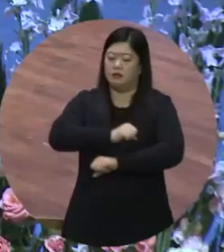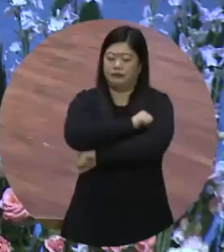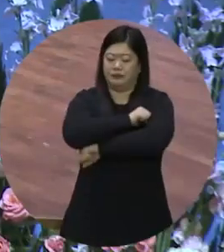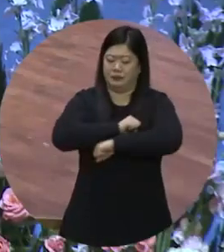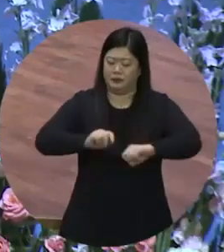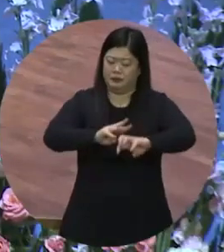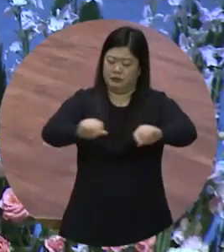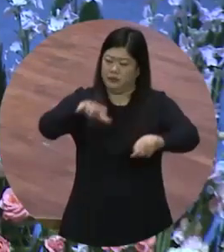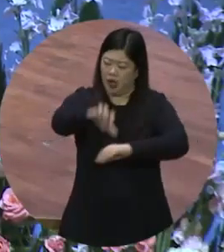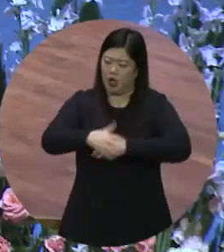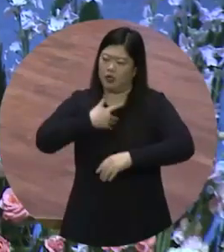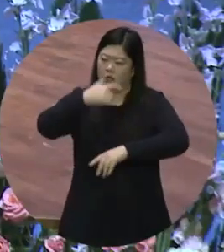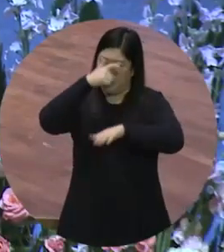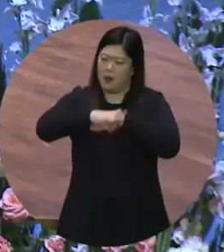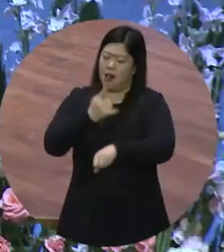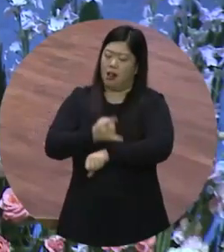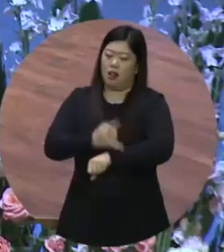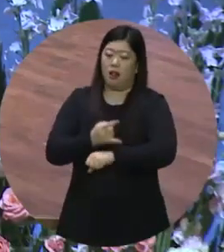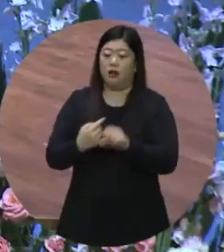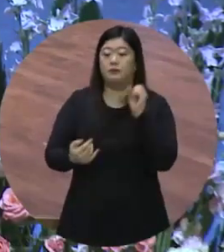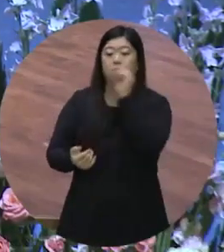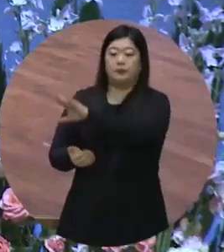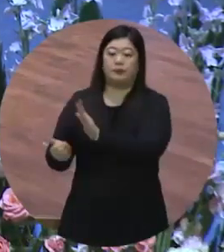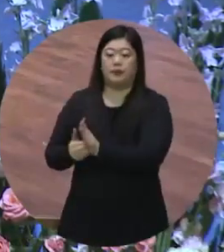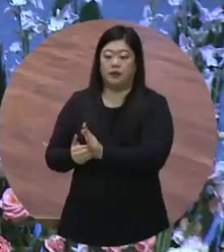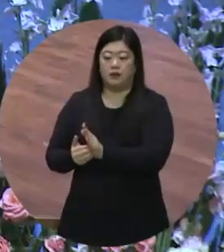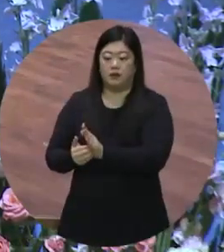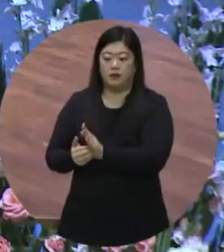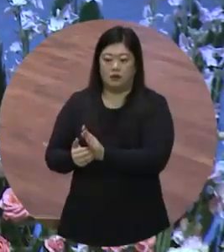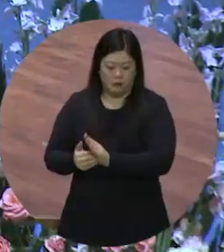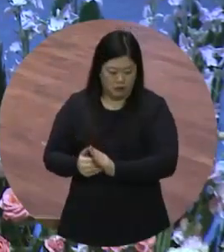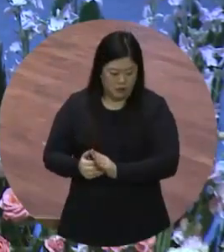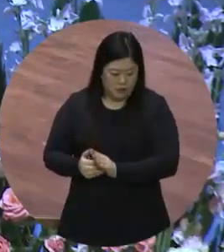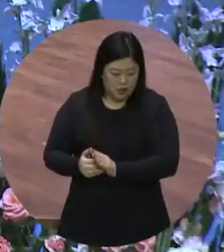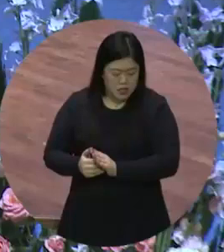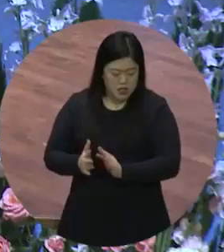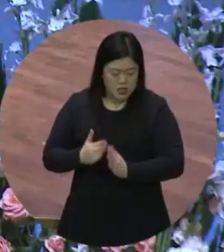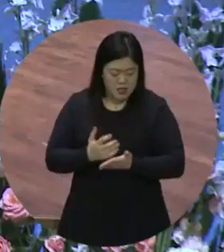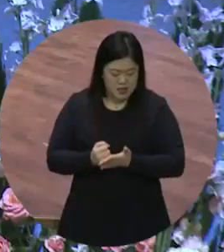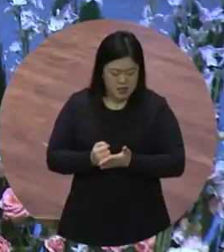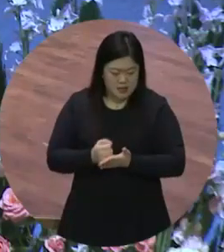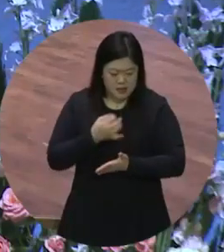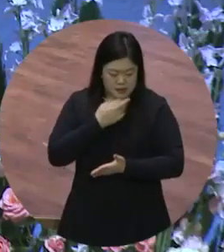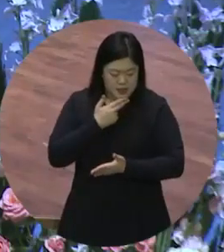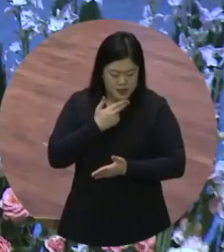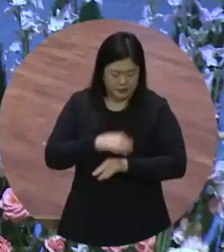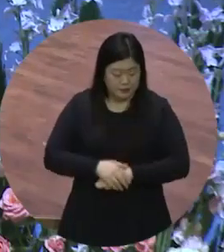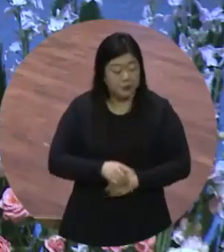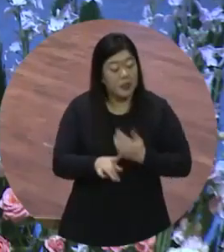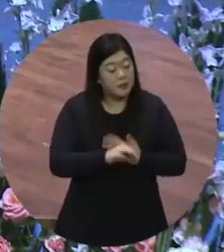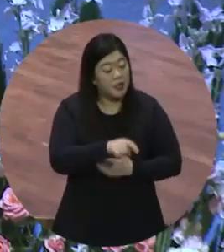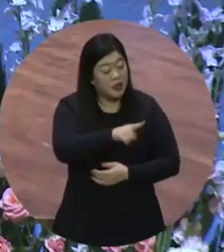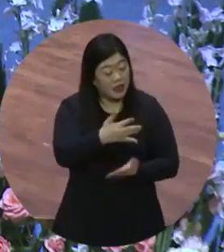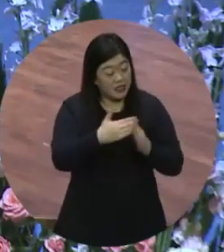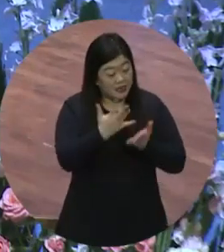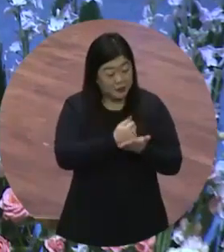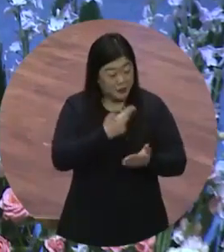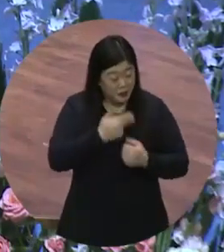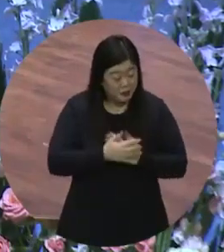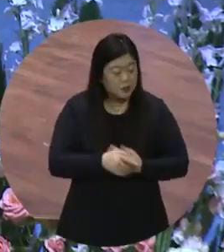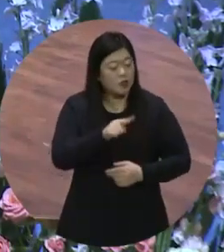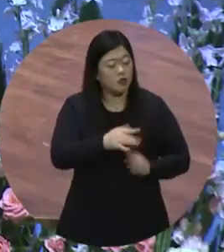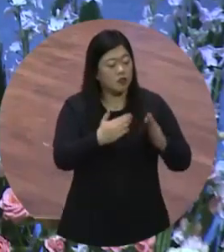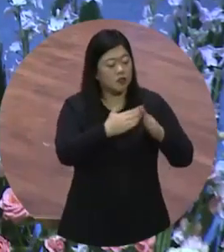드릴 것입니다. 라고 말하니까 공안이 다시, 그러면 우리는 당신을 감옥에 가둘 것이요.